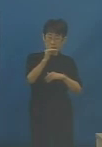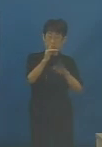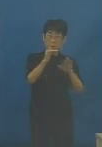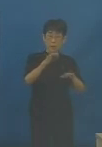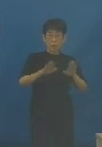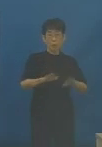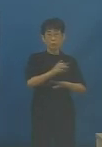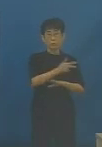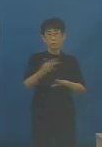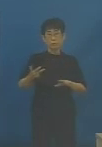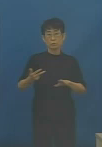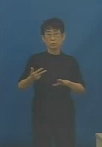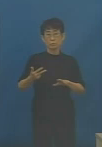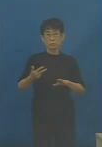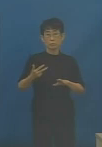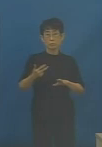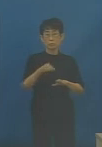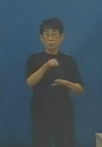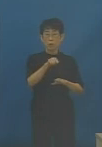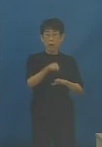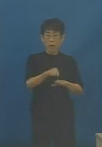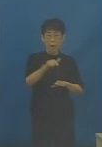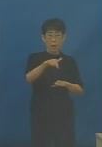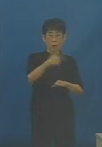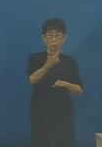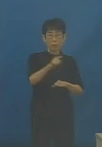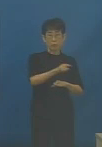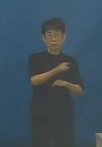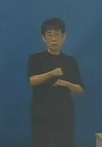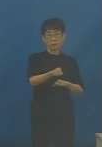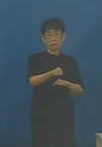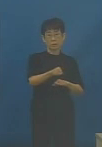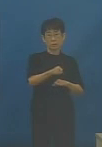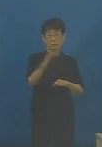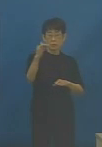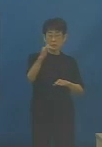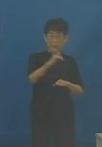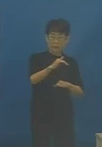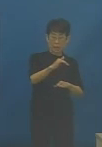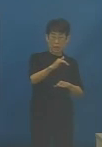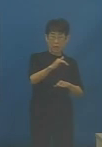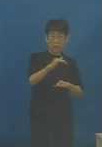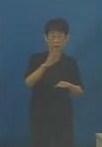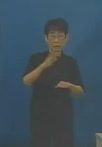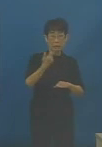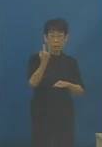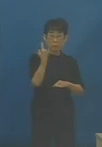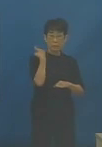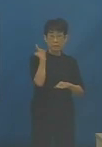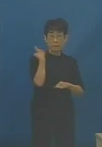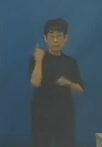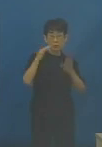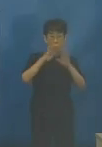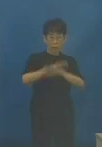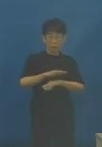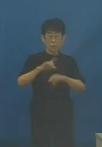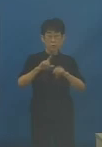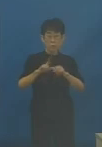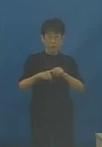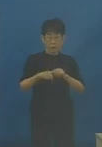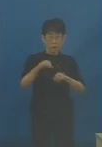週に入りましてこれが600台でありましたが昨晩のデータで